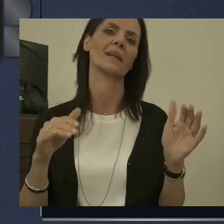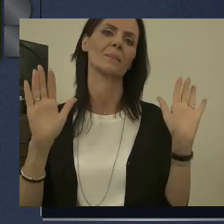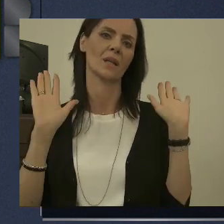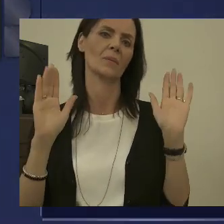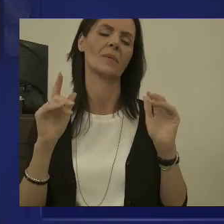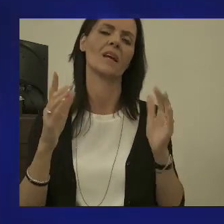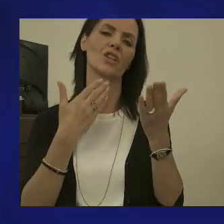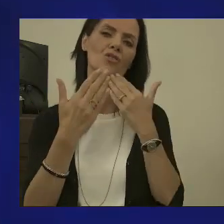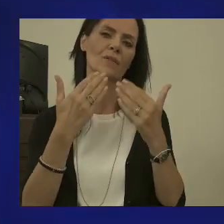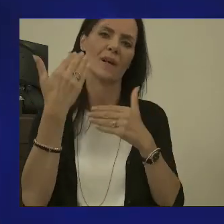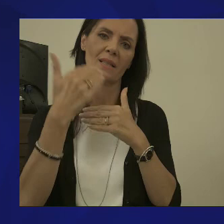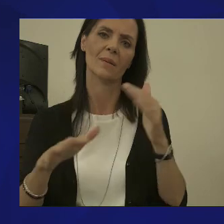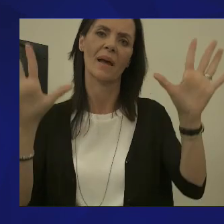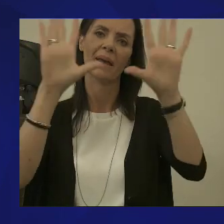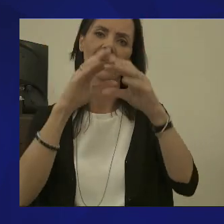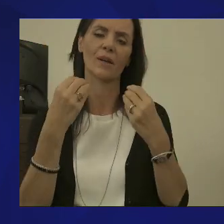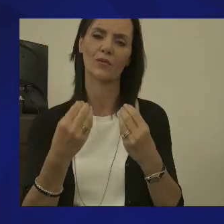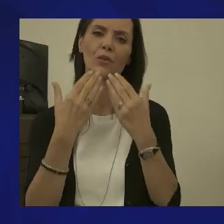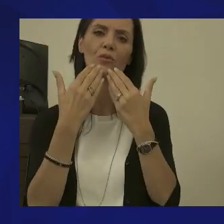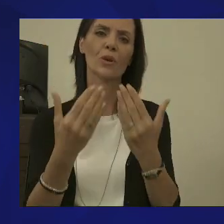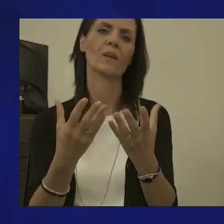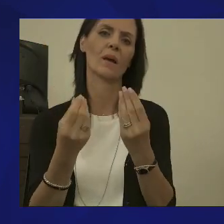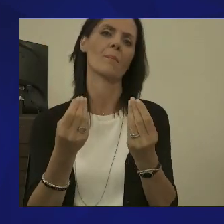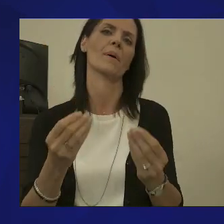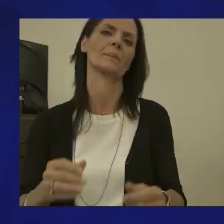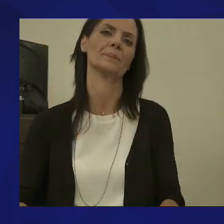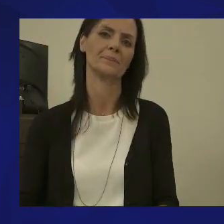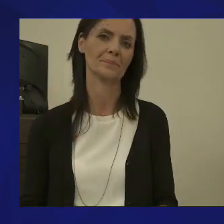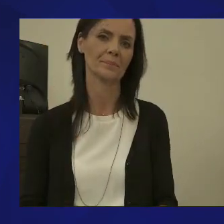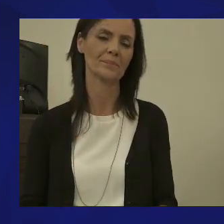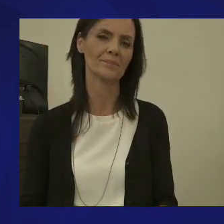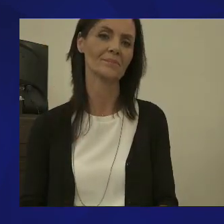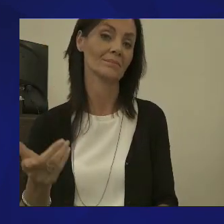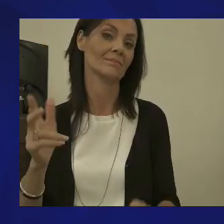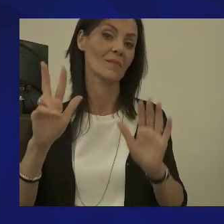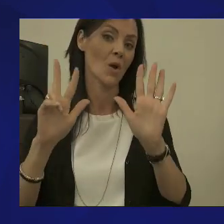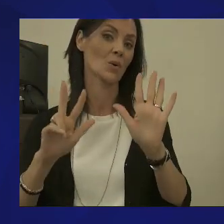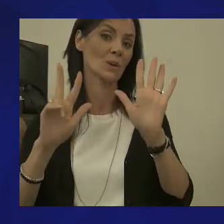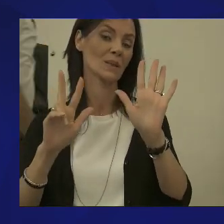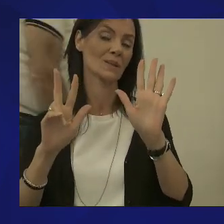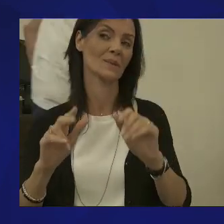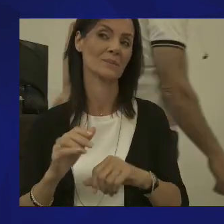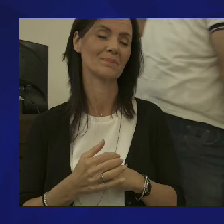הנמנעים, הישיבה הסתיימה, ערב טוב, ותודה רבה, להתראות באוגוסט.